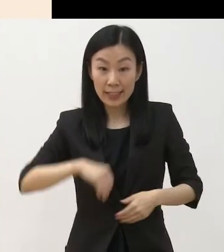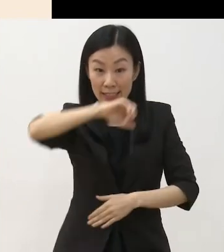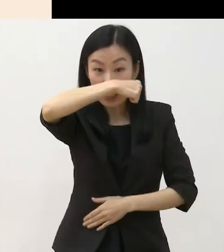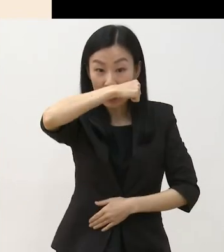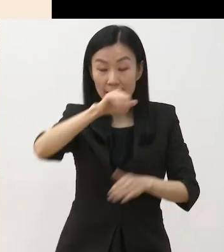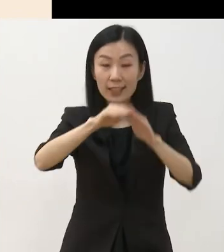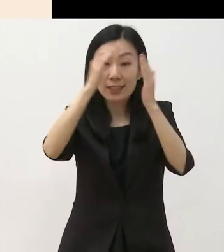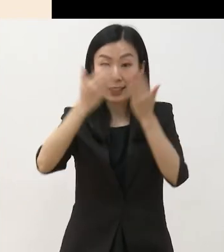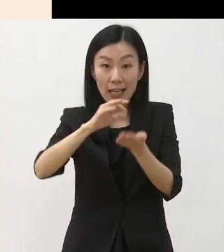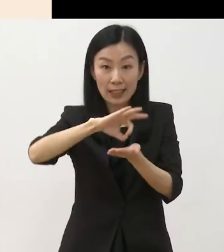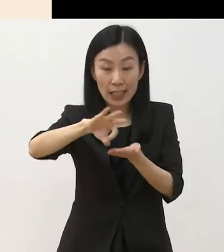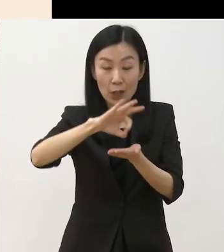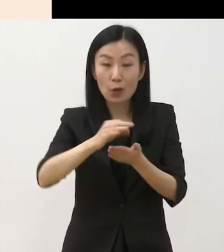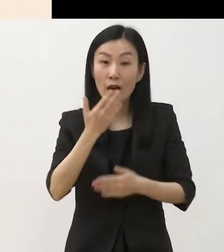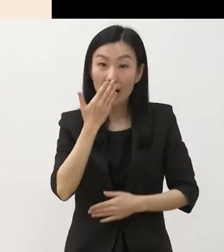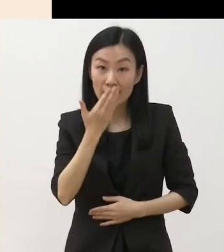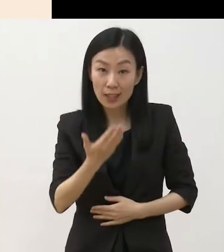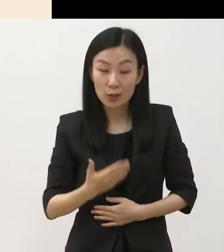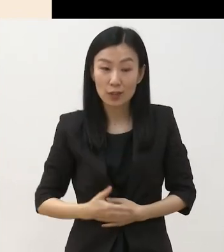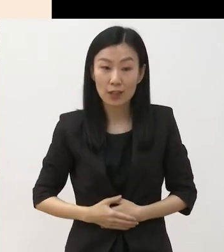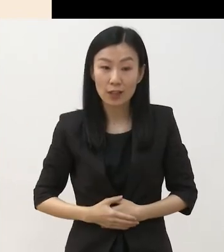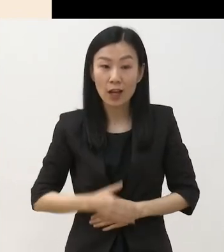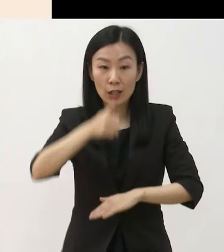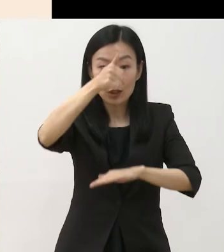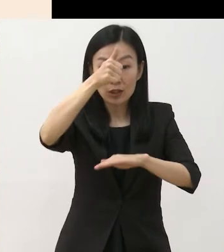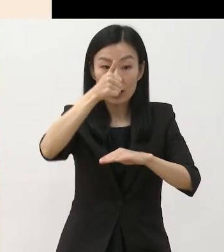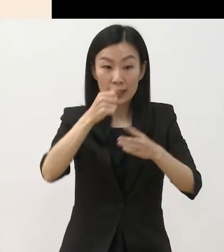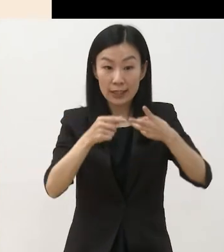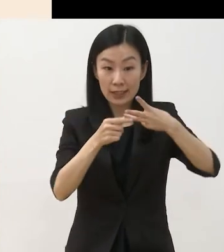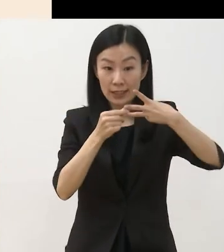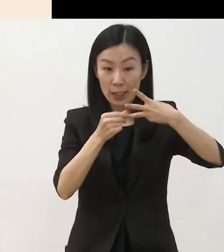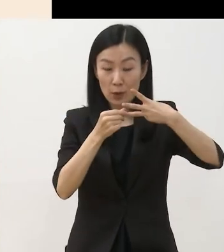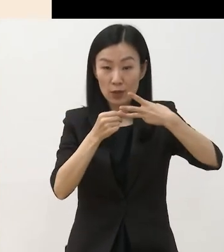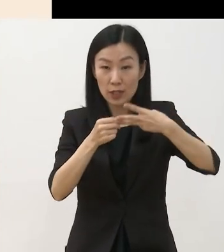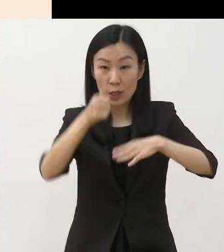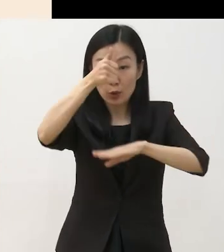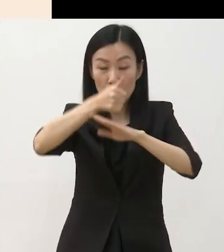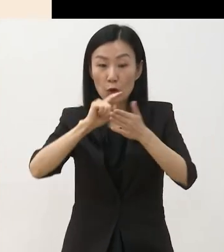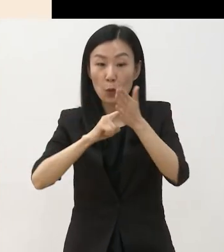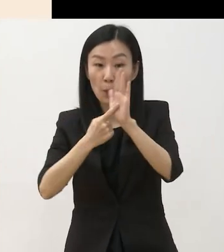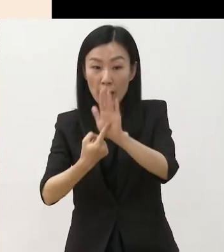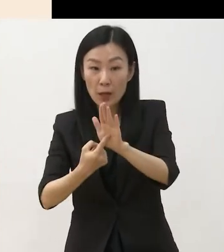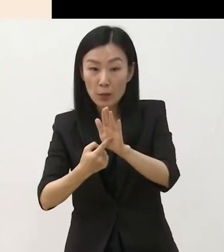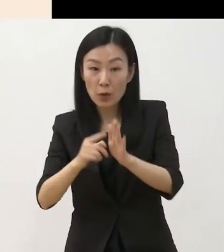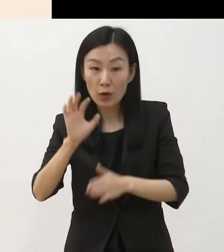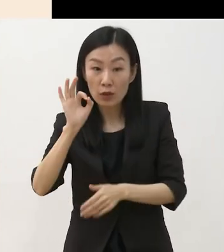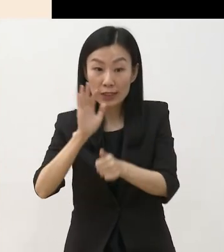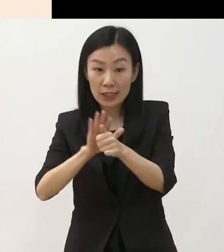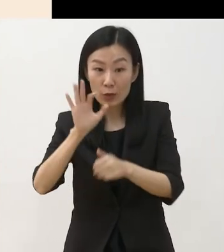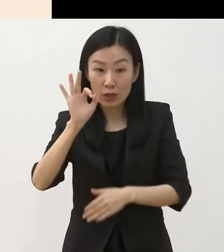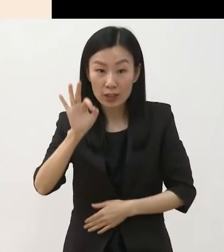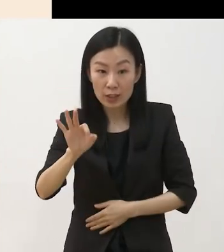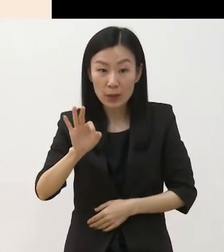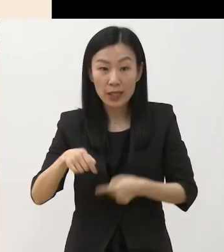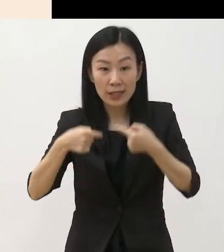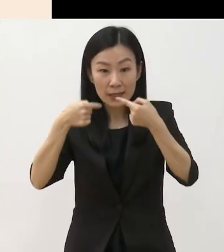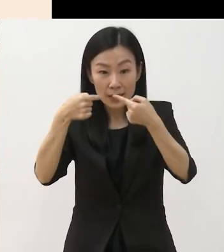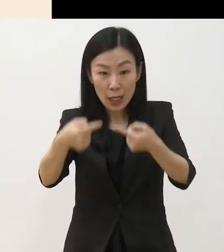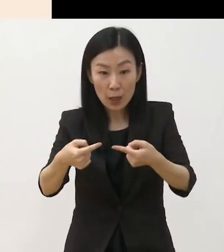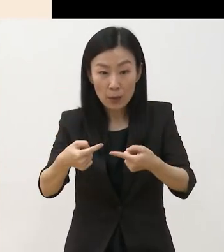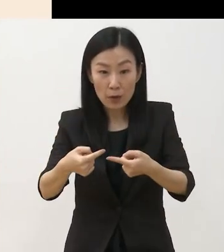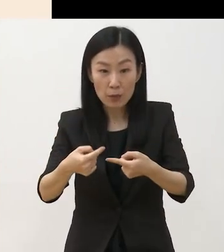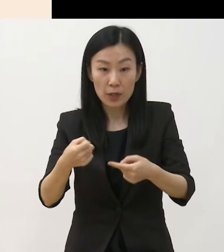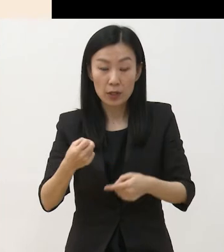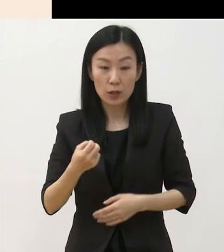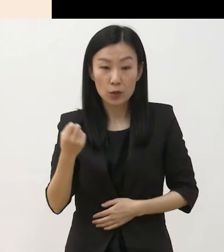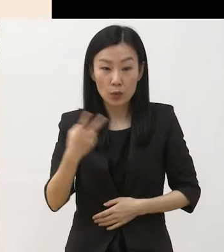다 사용을 하실 수가 있으시고요. 그 다음에 최종 발표 지원금은 당연히 참여 인력에 대한 사례비, 그 다음에 홍보